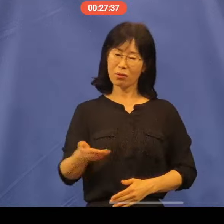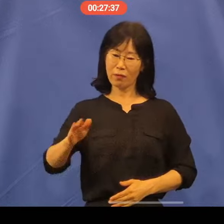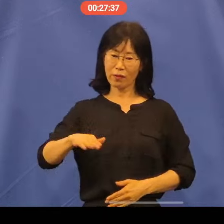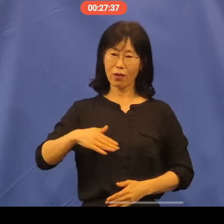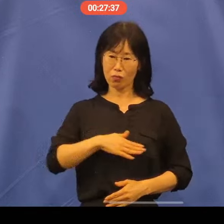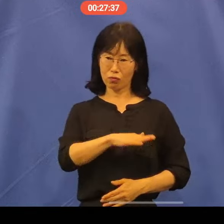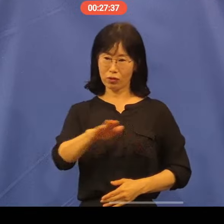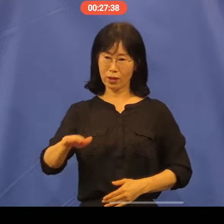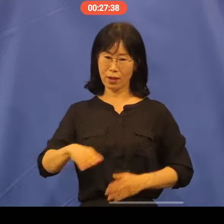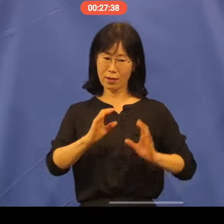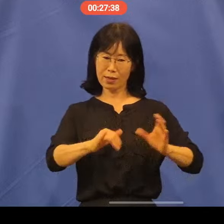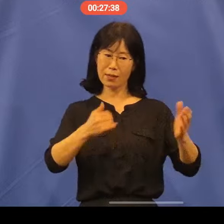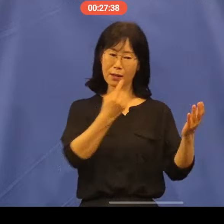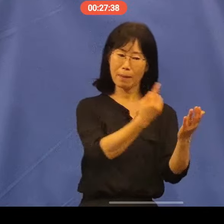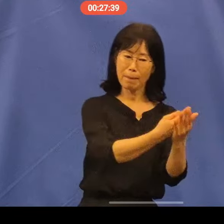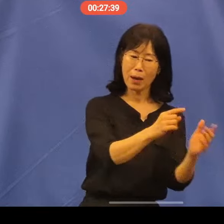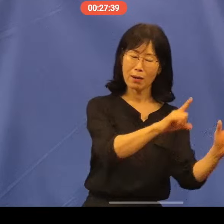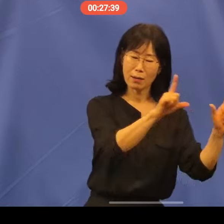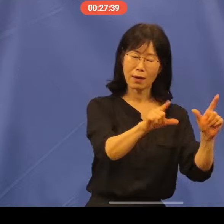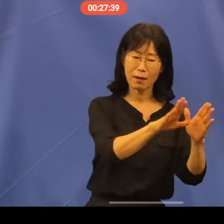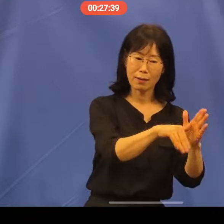하나님을 기쁘시게 할 수 없다는 거예요.